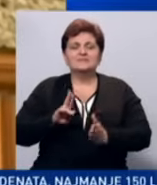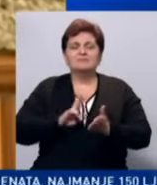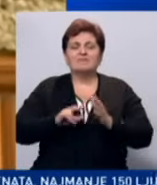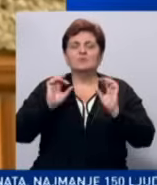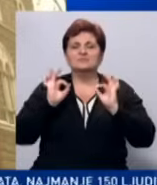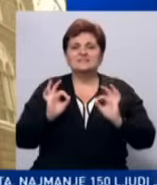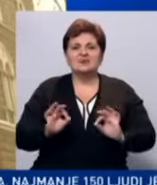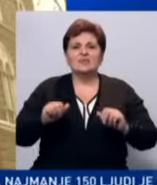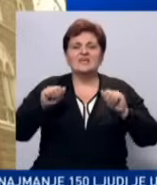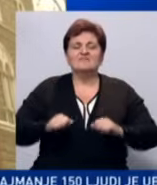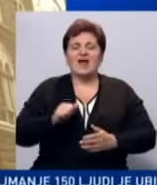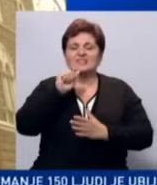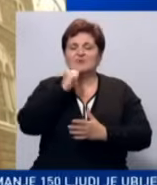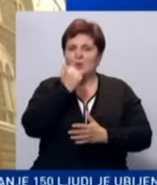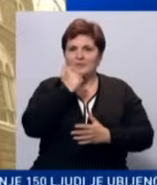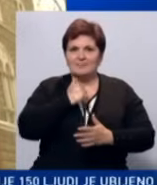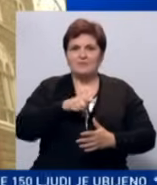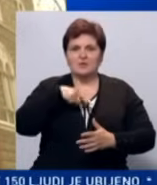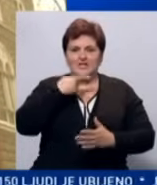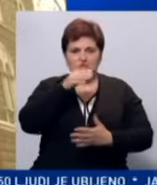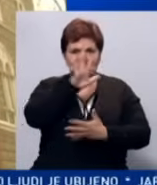vladavinu prava, navedeno je u saopćenju.